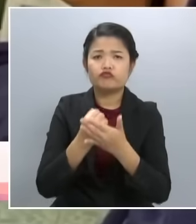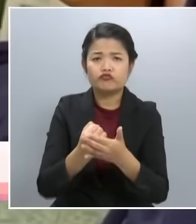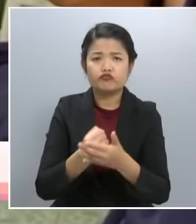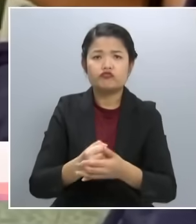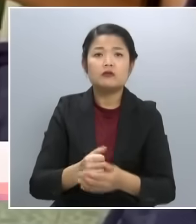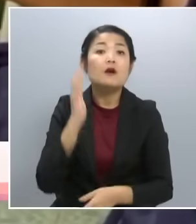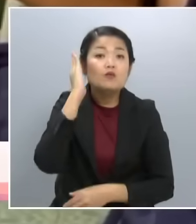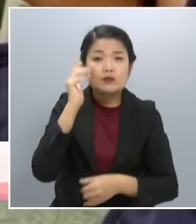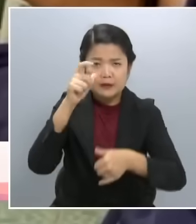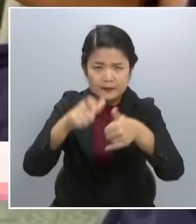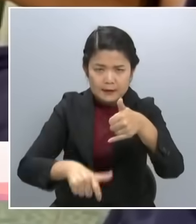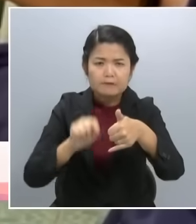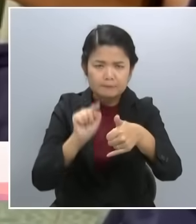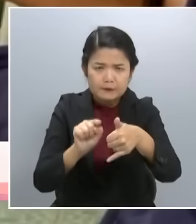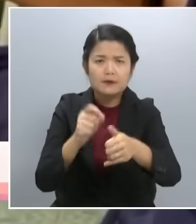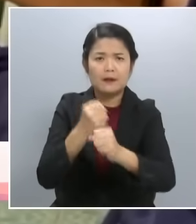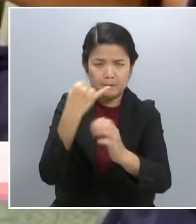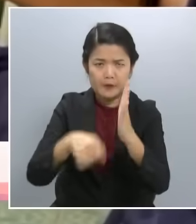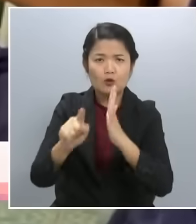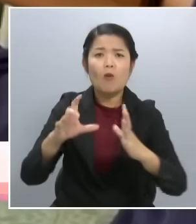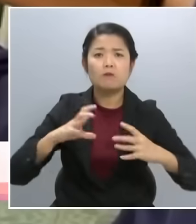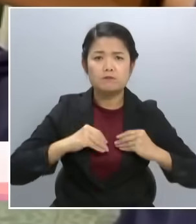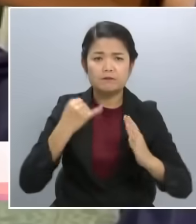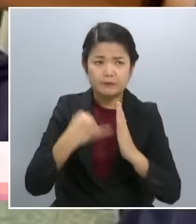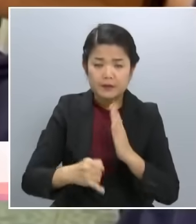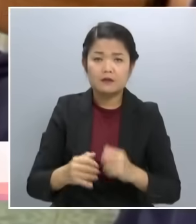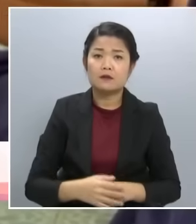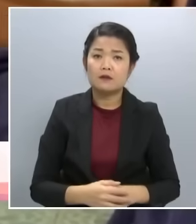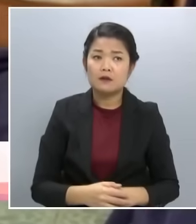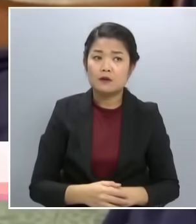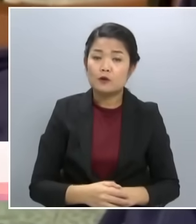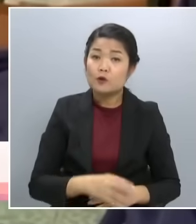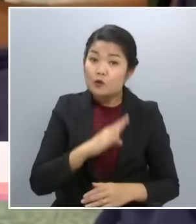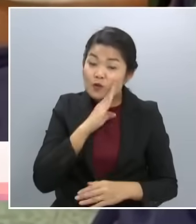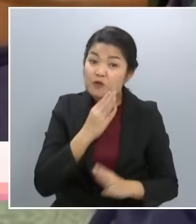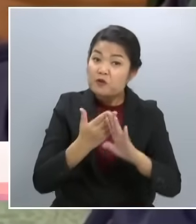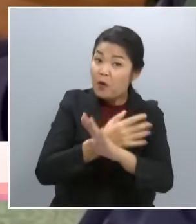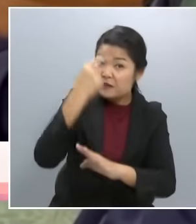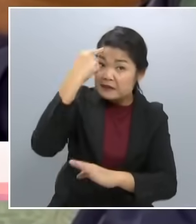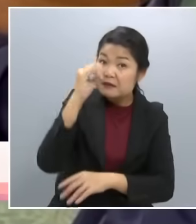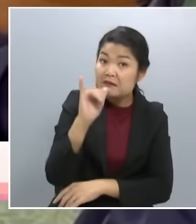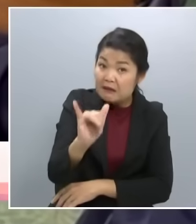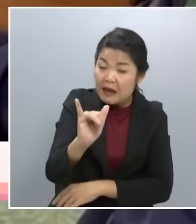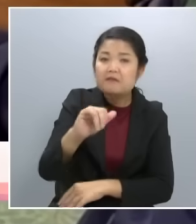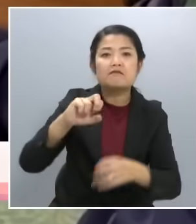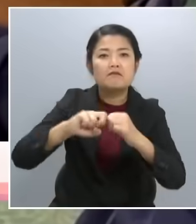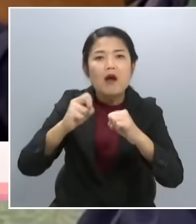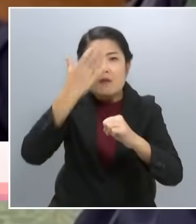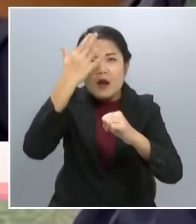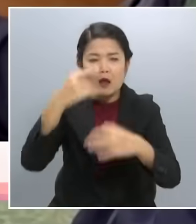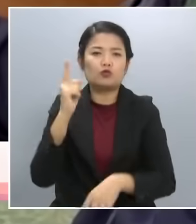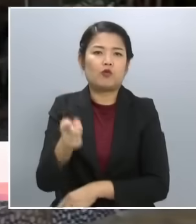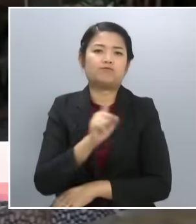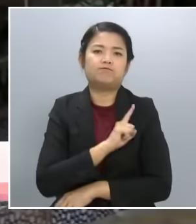นะทำผิดก็มารับผิดไปก็ต้องทำใจถ้าเราทำตอนแรกเราไม่คิดมันเกิดมาแล้วเราก็ต้องรับผิด